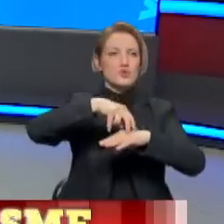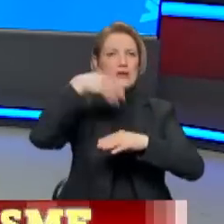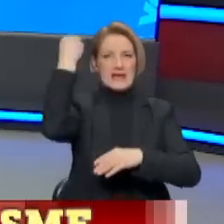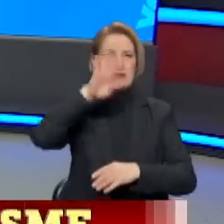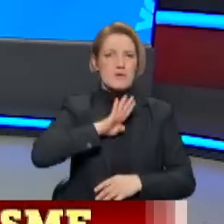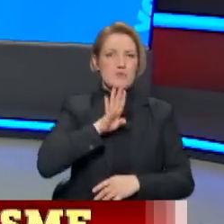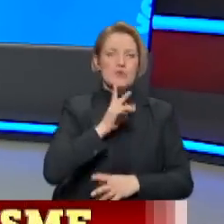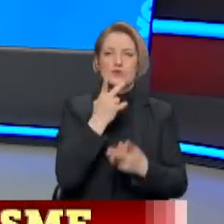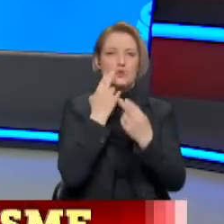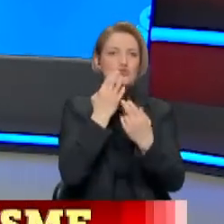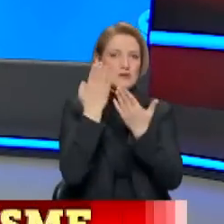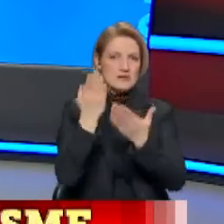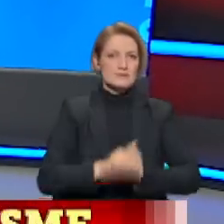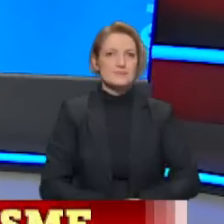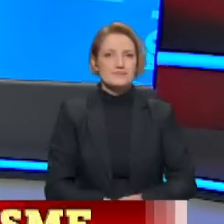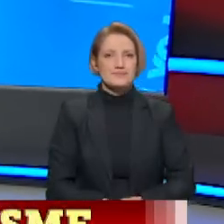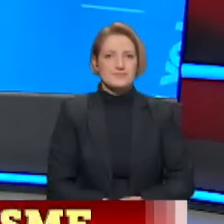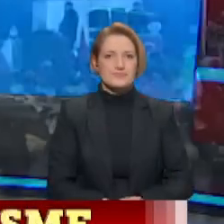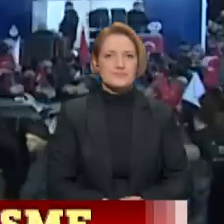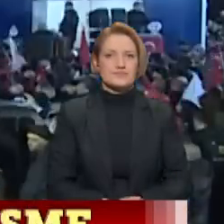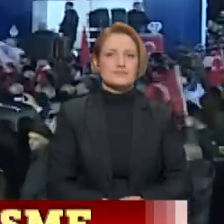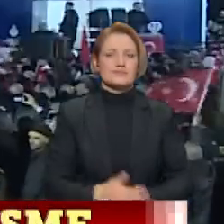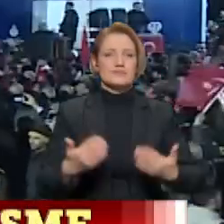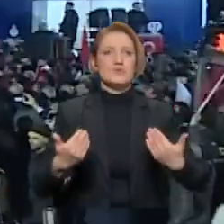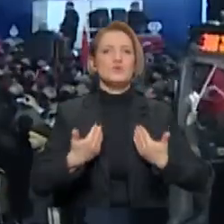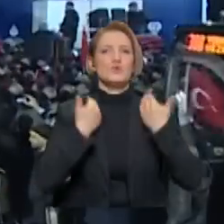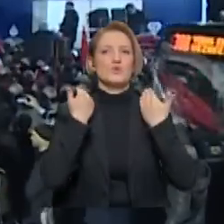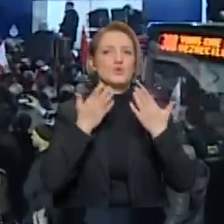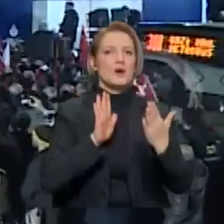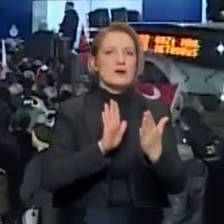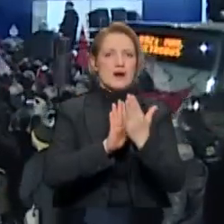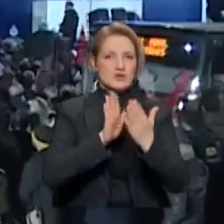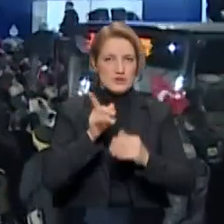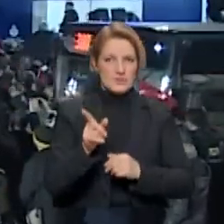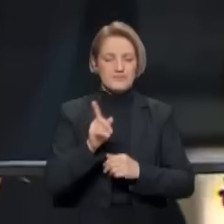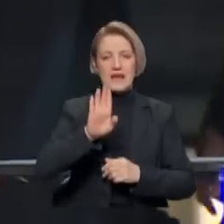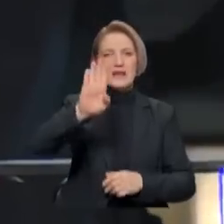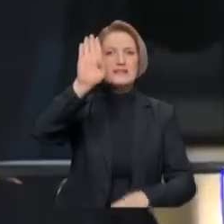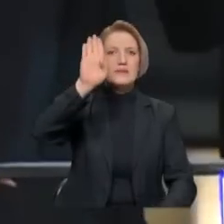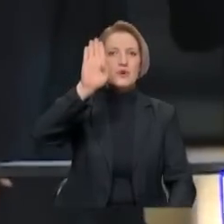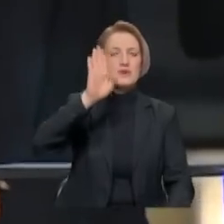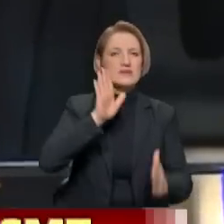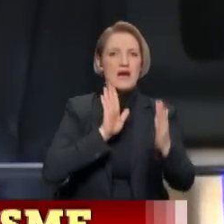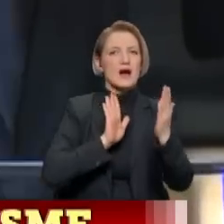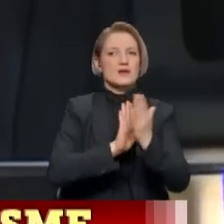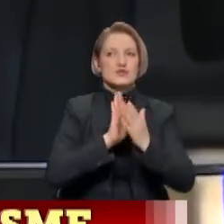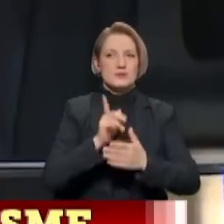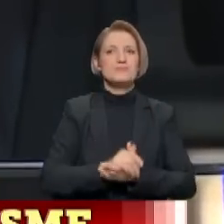İmamoğlu'nun sözleri. Hukuka karşı demokrasiye